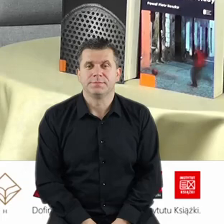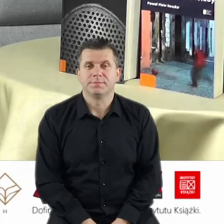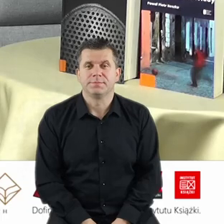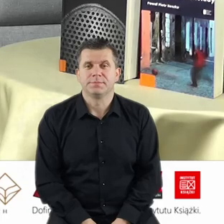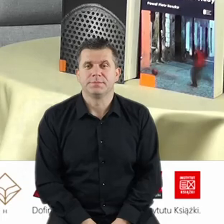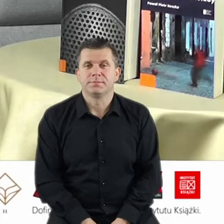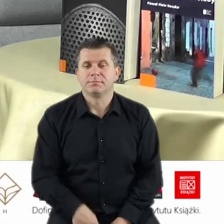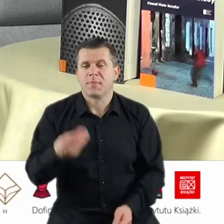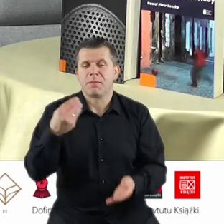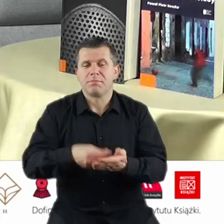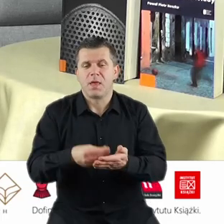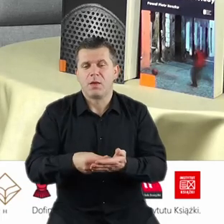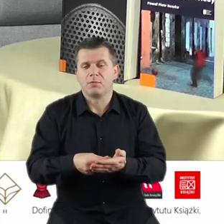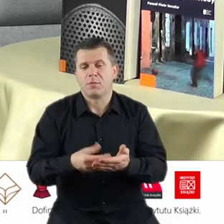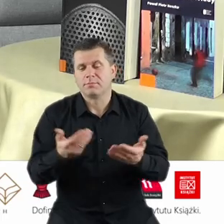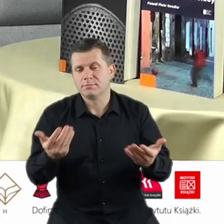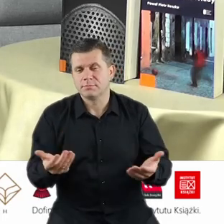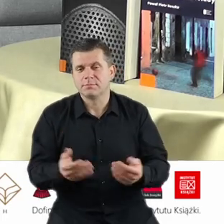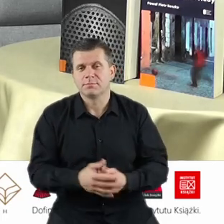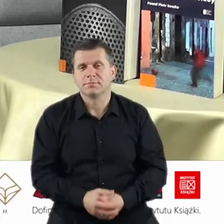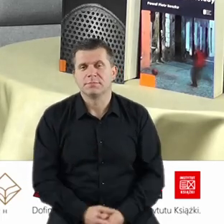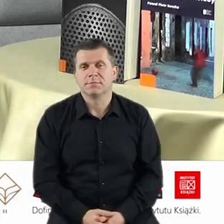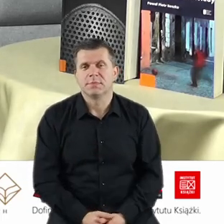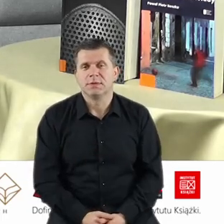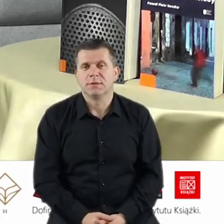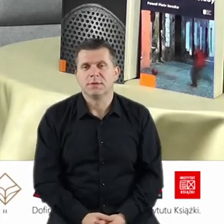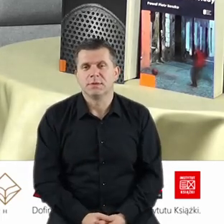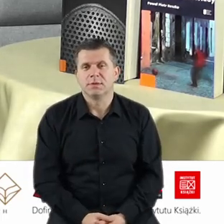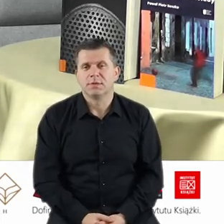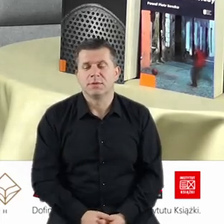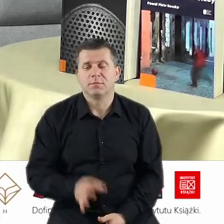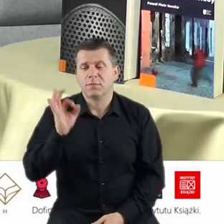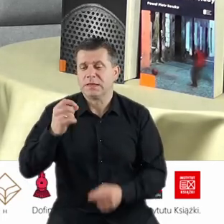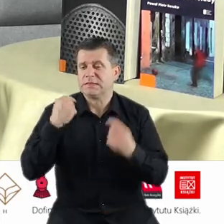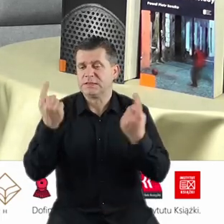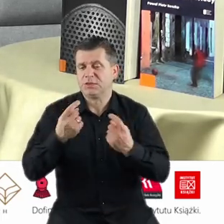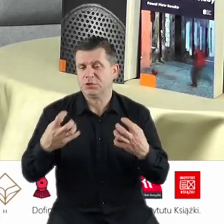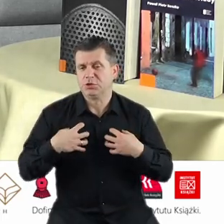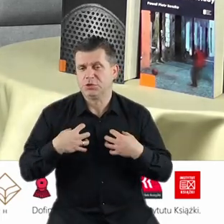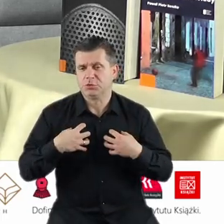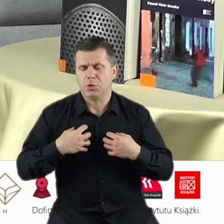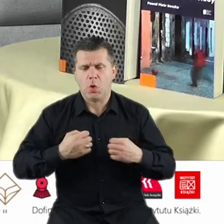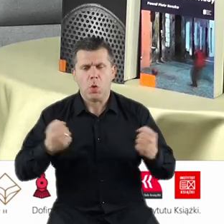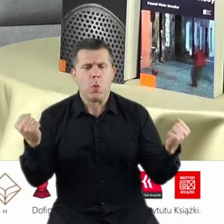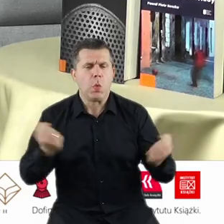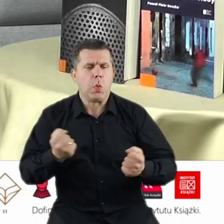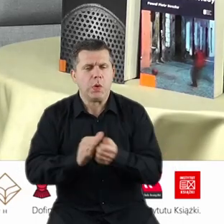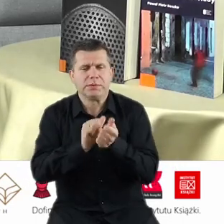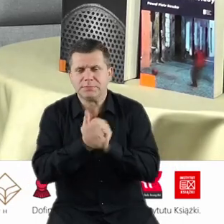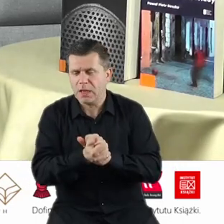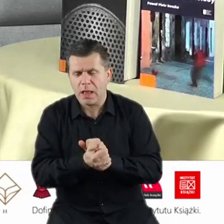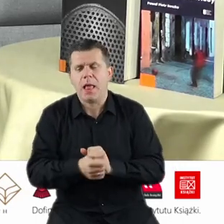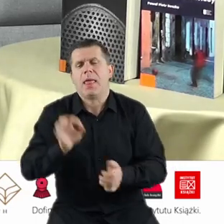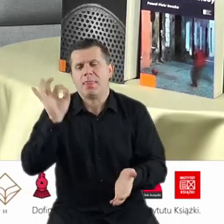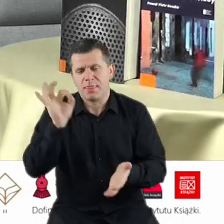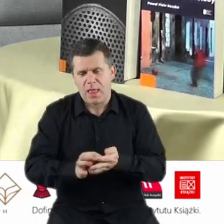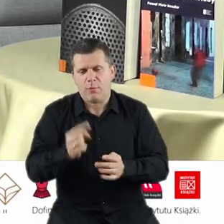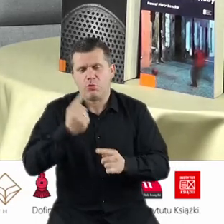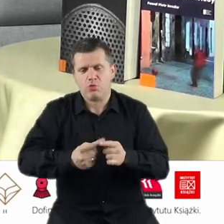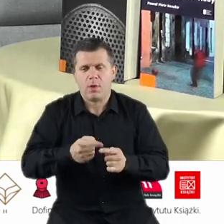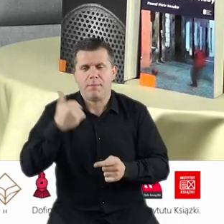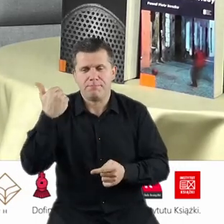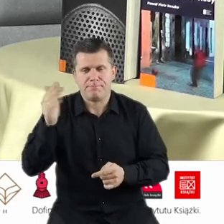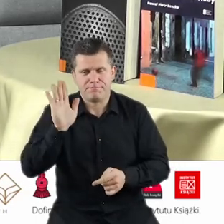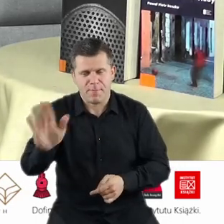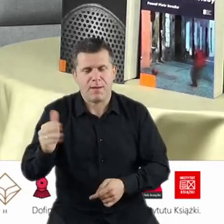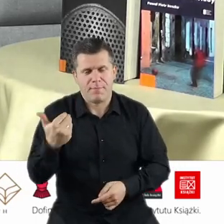że te pieniądze nie spowodowały, że ich sytuacja życiowa zmieniła się w sposób radykalny, ale na pewno ich